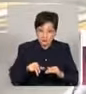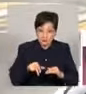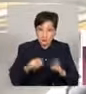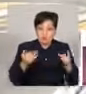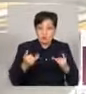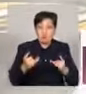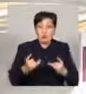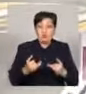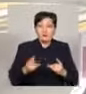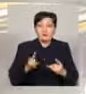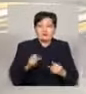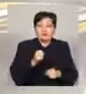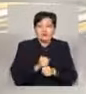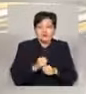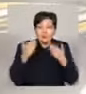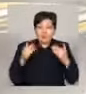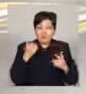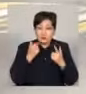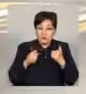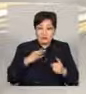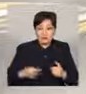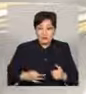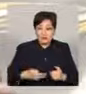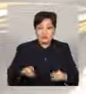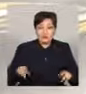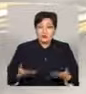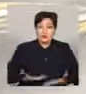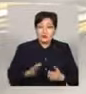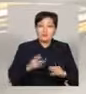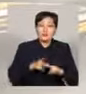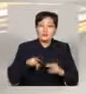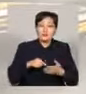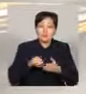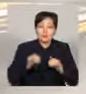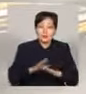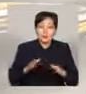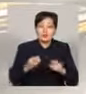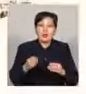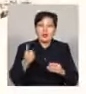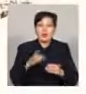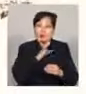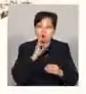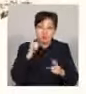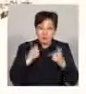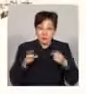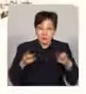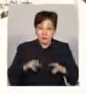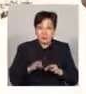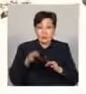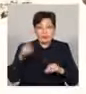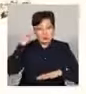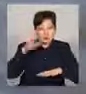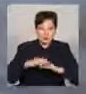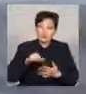Қазір өкірсем де, өкінсем де ұлым қайтып келмес. Бірақ мына мәселе шешілмесе, тағы бір атаны сорлап қалар. Ауылдық округтің